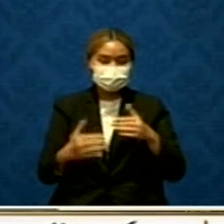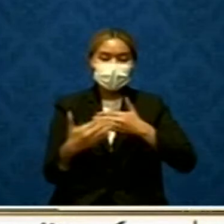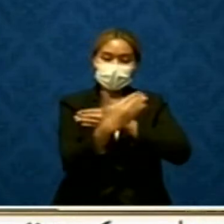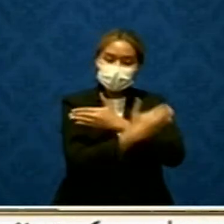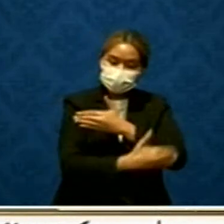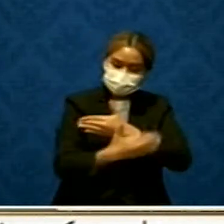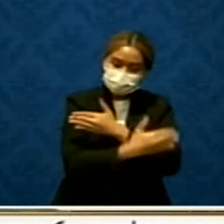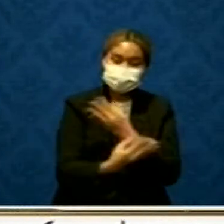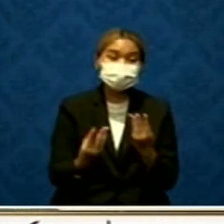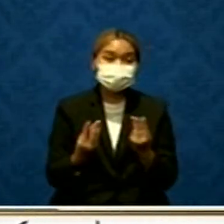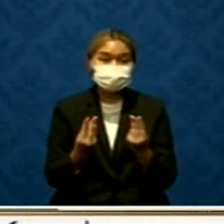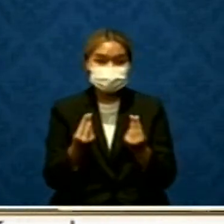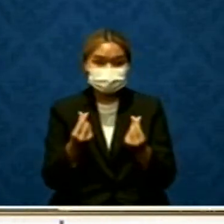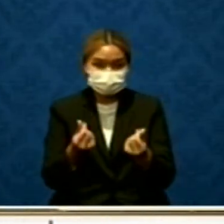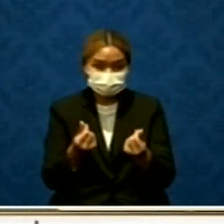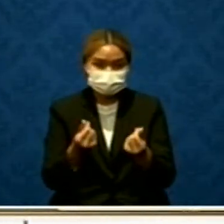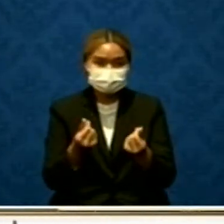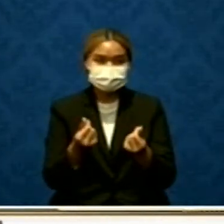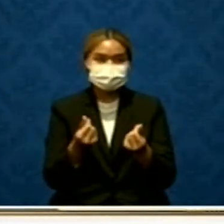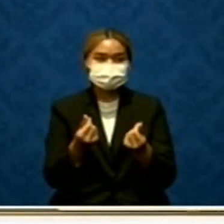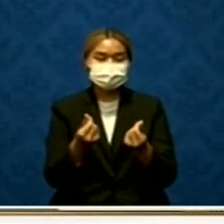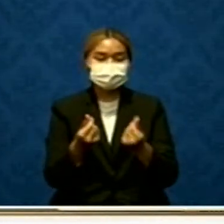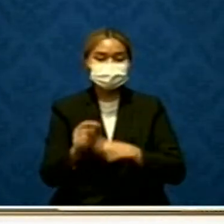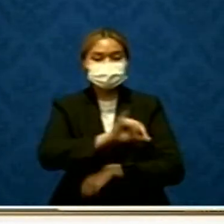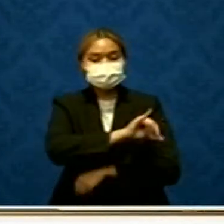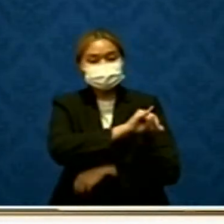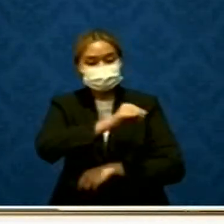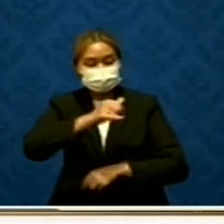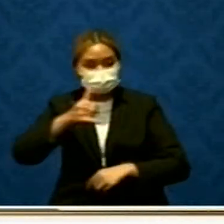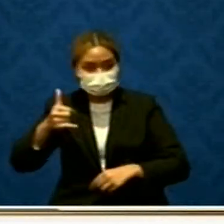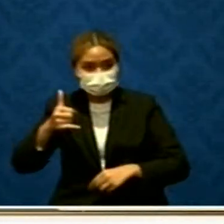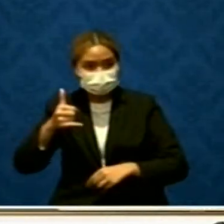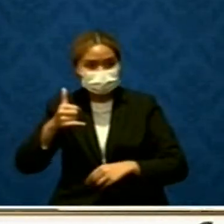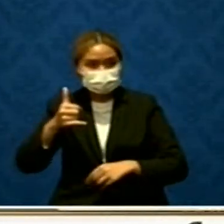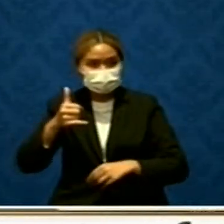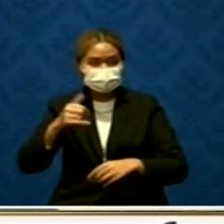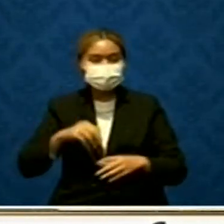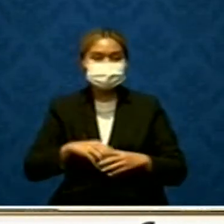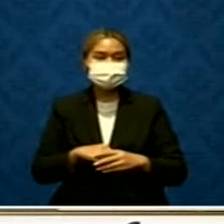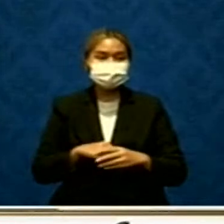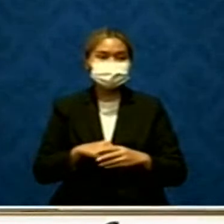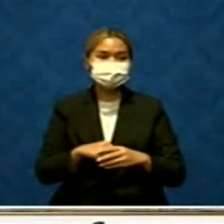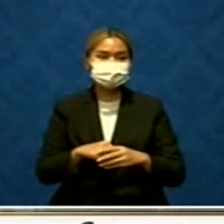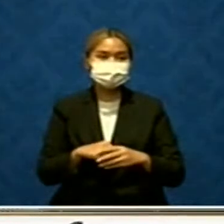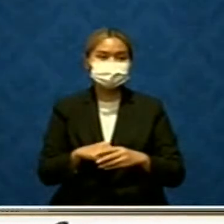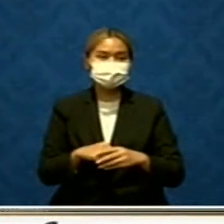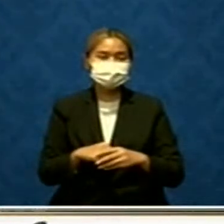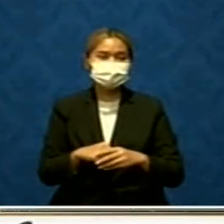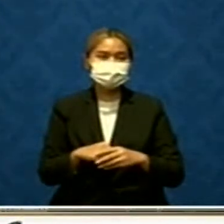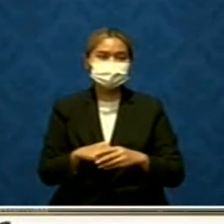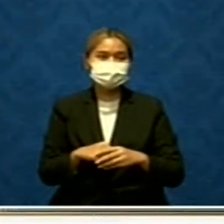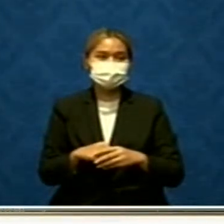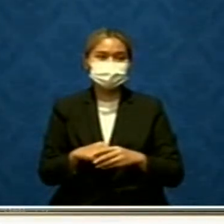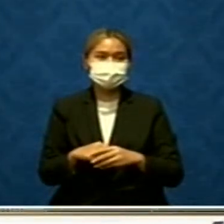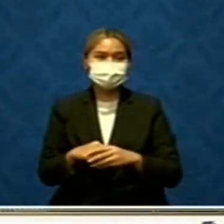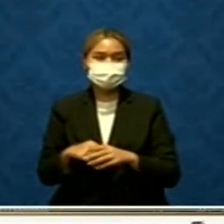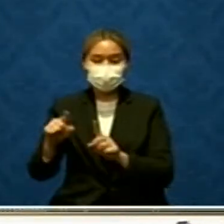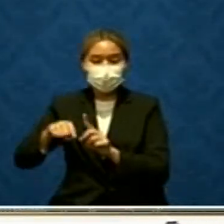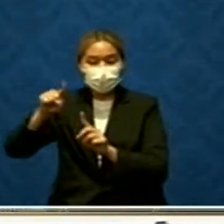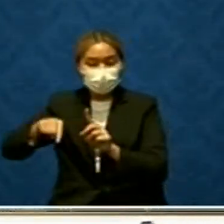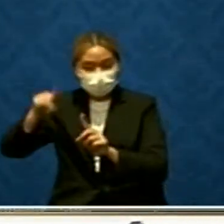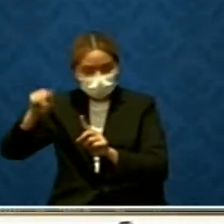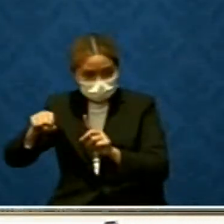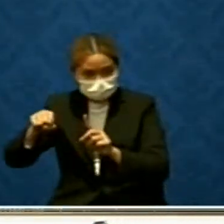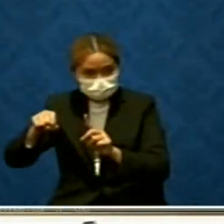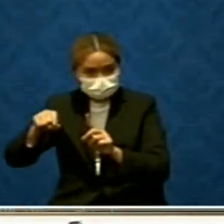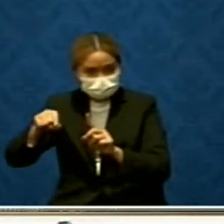ฟเป็นเรื่องของการนะครับขายนะครับหุ้นเนี่ยหจก.บุรีเจ